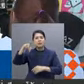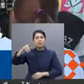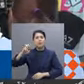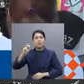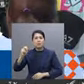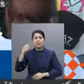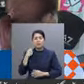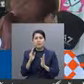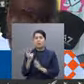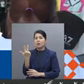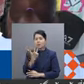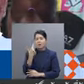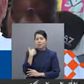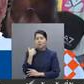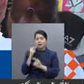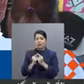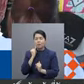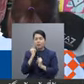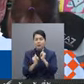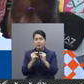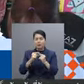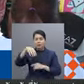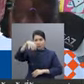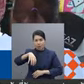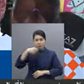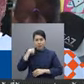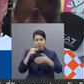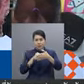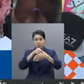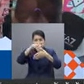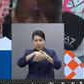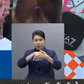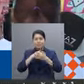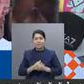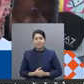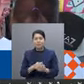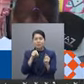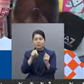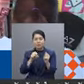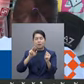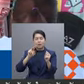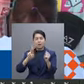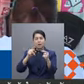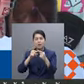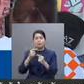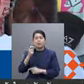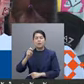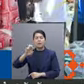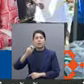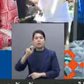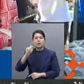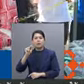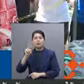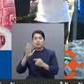งได้เดินทางมาถึงเขตเลือกตั้งที่15ณลานกีฬา1เคหะธานี3แขวงรามอินทราเขตคันนายาวกรุงเทพมหานครตามกำห